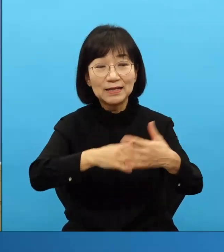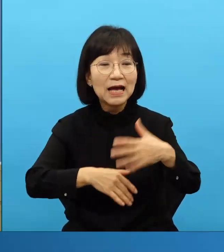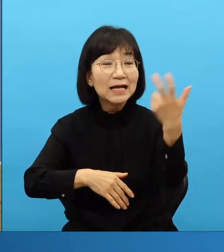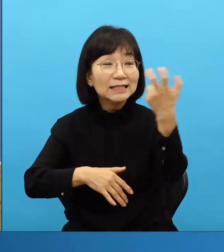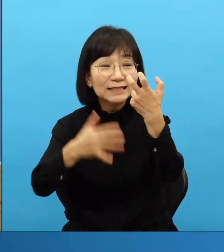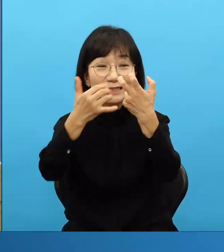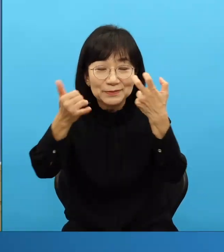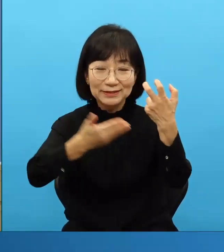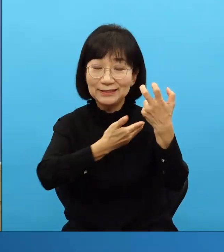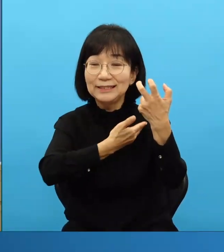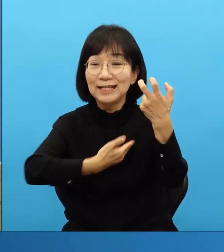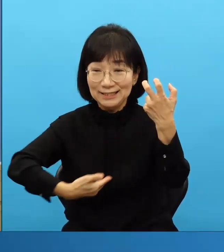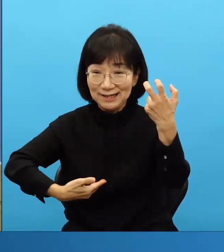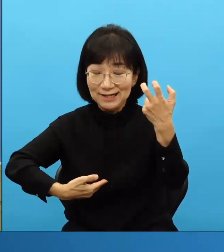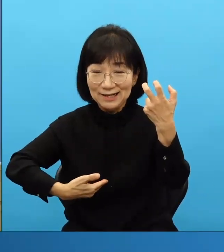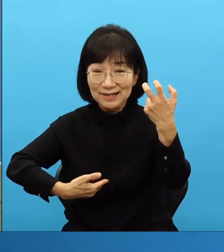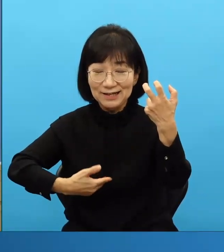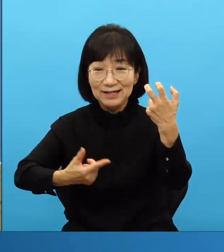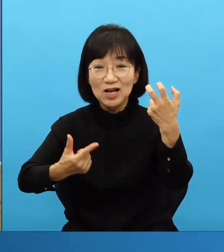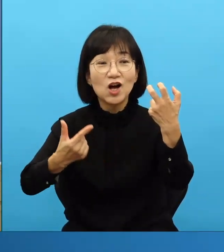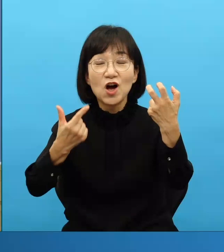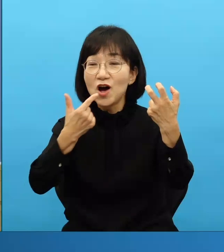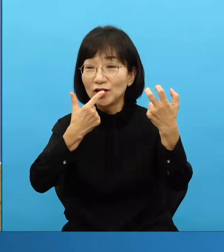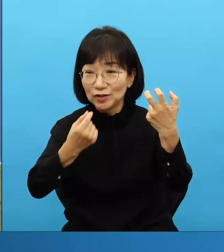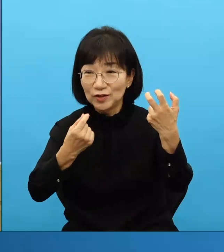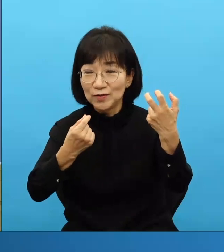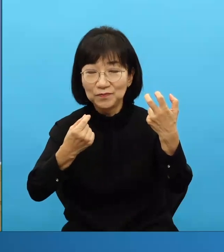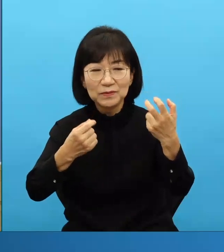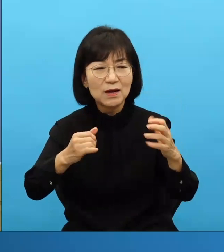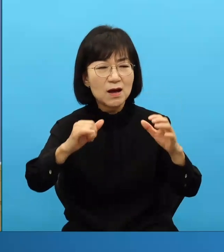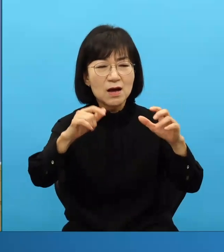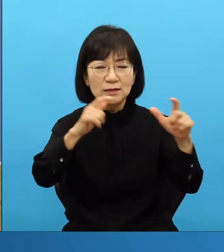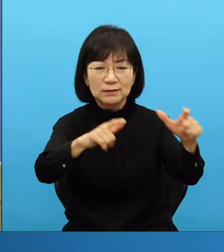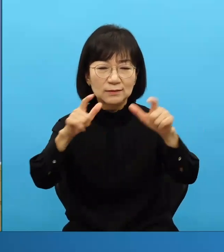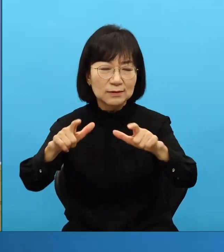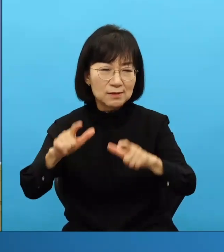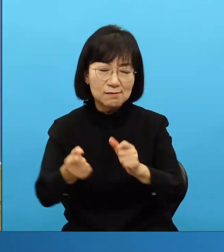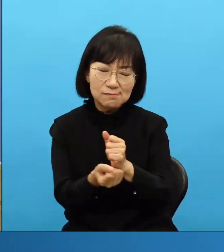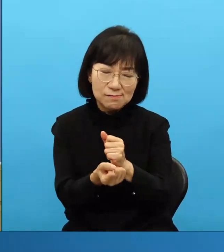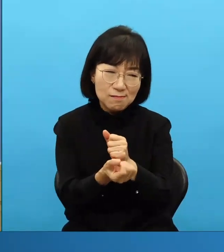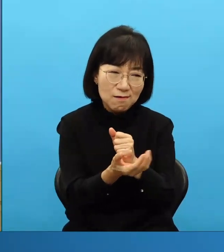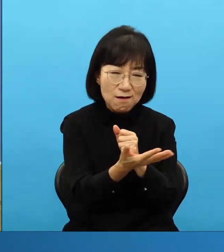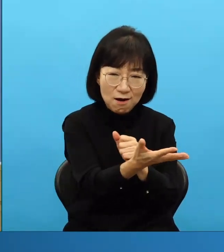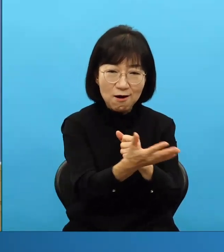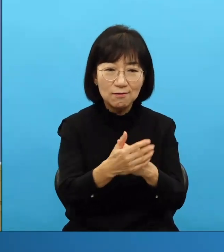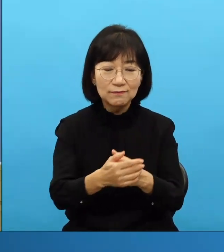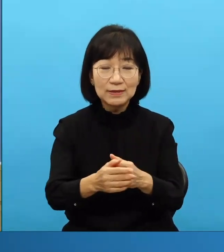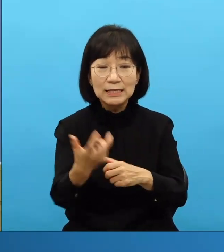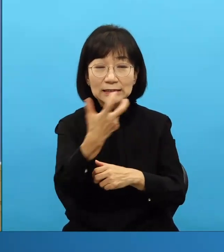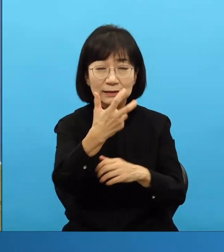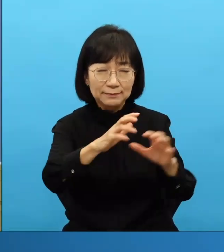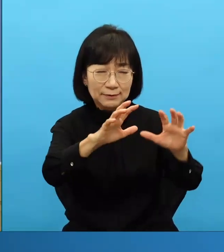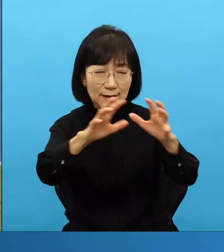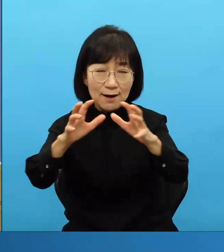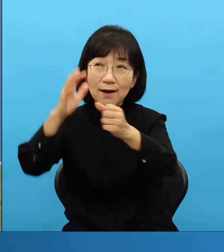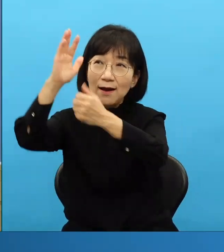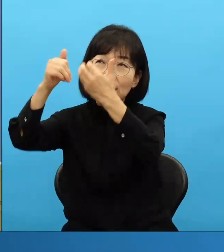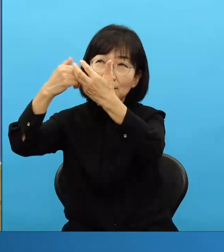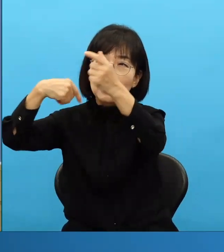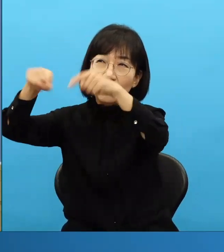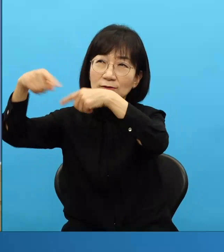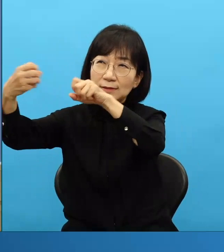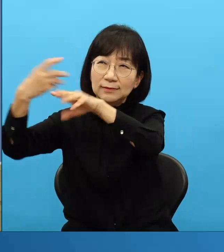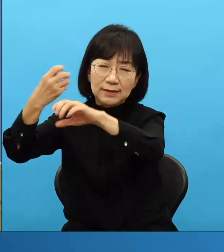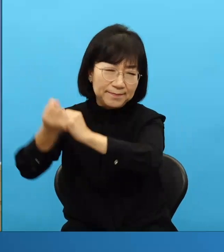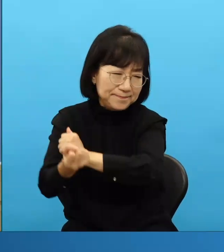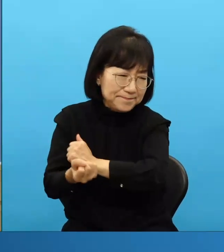one of the 70 70 disciples. 영향을 줄 70 나라의 하나님의 역사를 전달할 주역들입니다. And you are the main